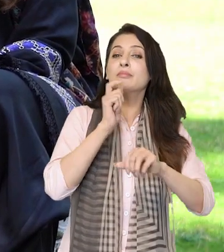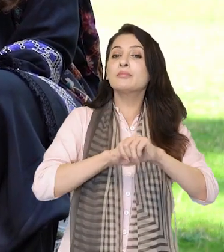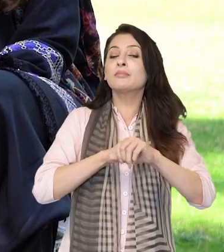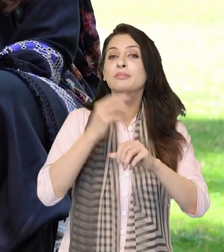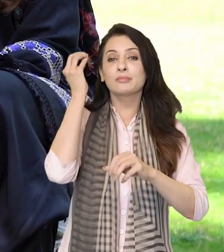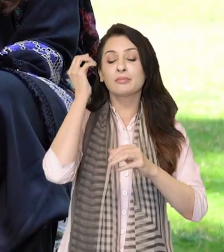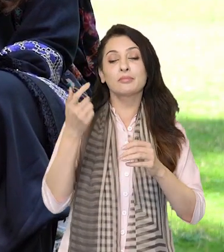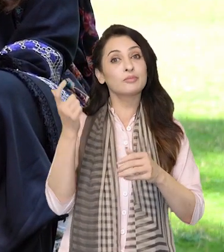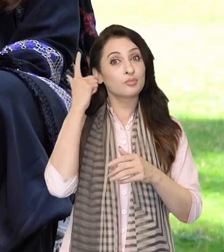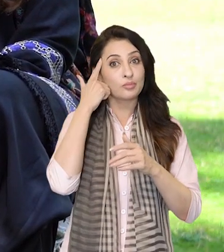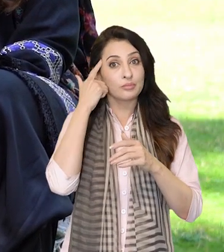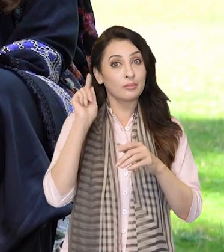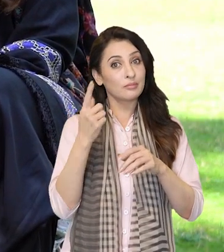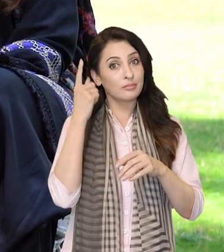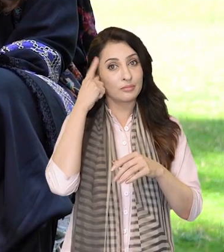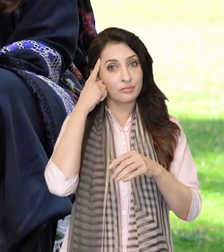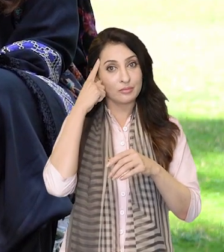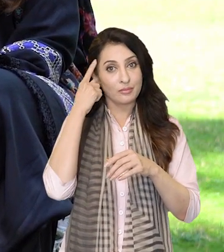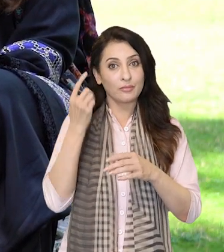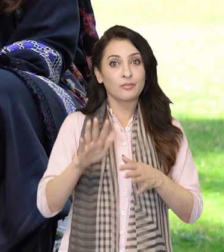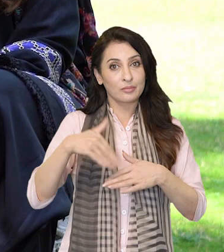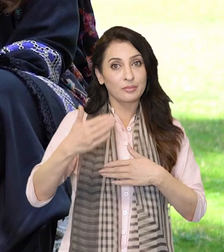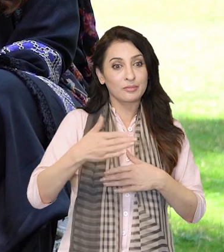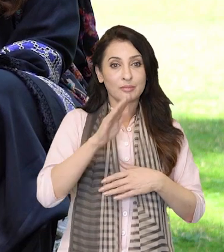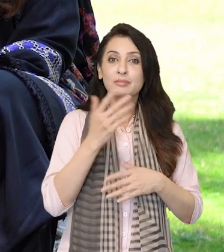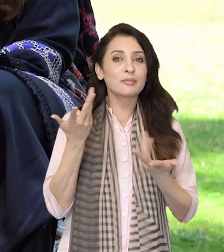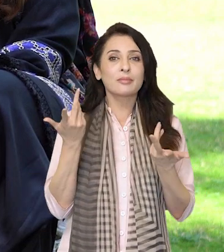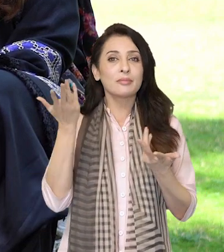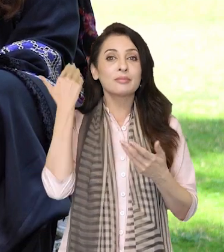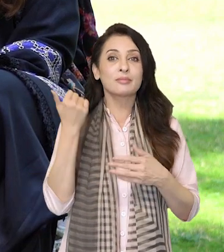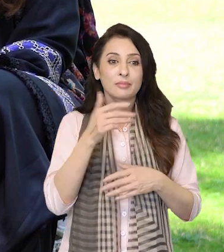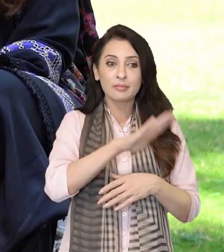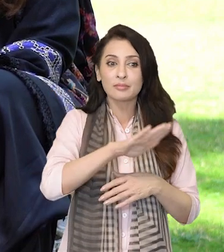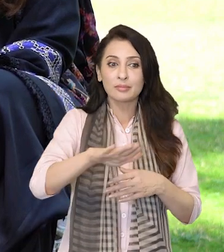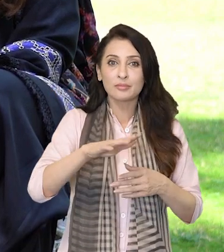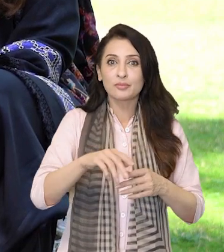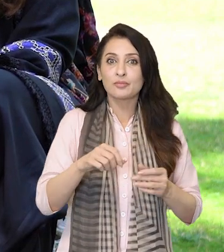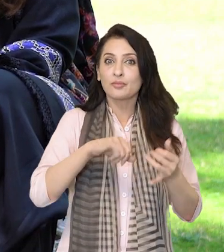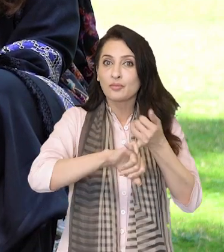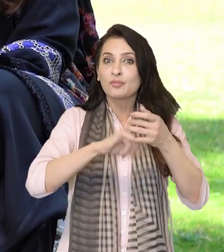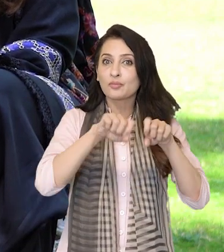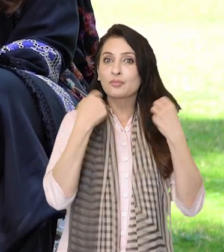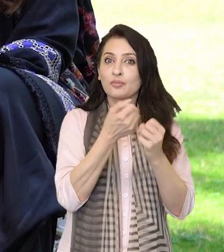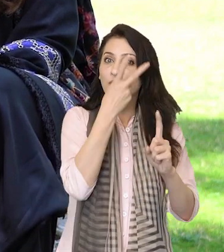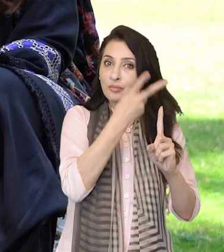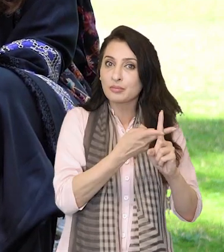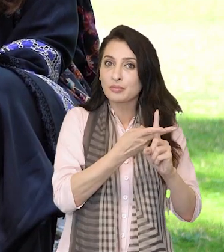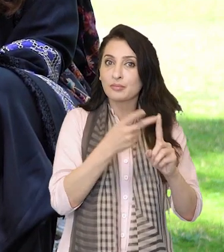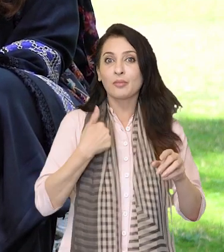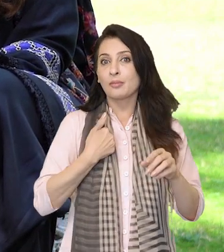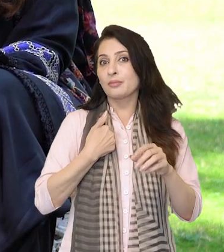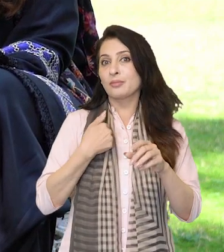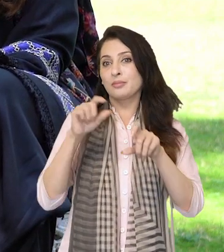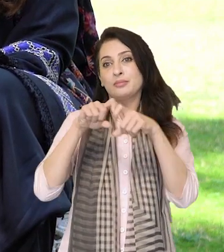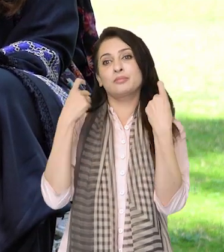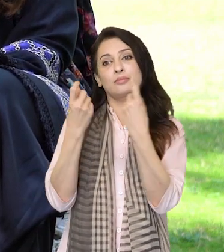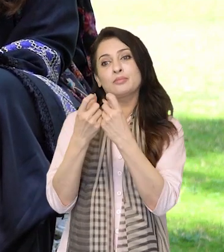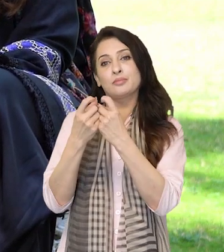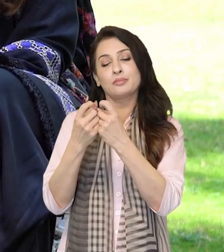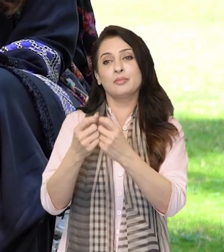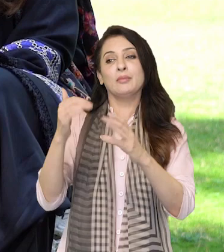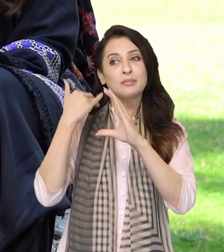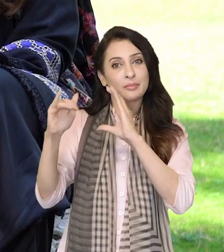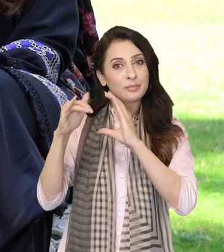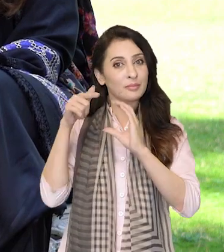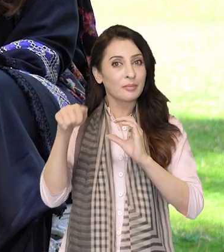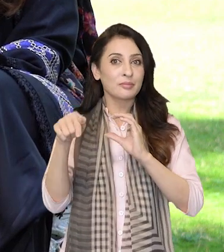हुआ है कि हम सिर्फ हमने नीयत की है एंड वो चीज़ होगी। जैसे हमने ये बच्चे डालने थे स्कूल के अंदर, हमारे पास कोई फंडिंग नहीं थी, हमने सिर्फ अपने ग्रुप